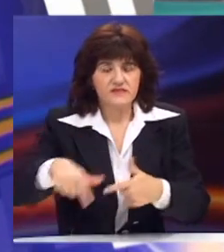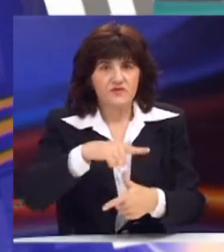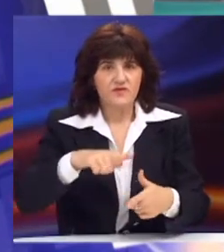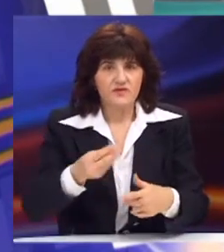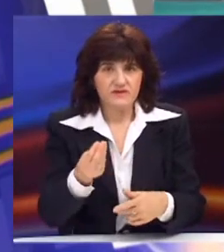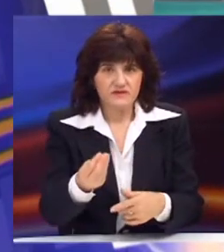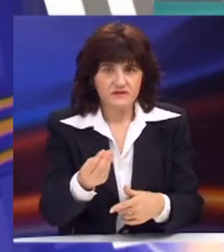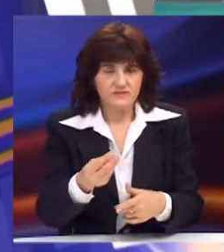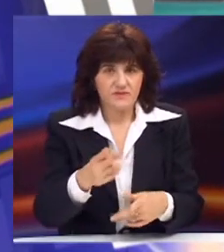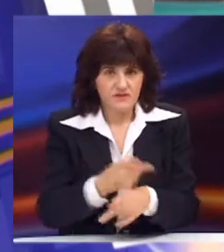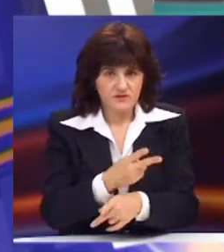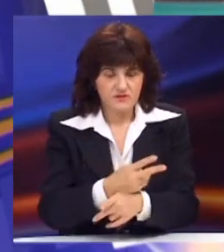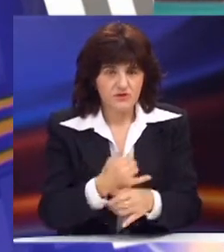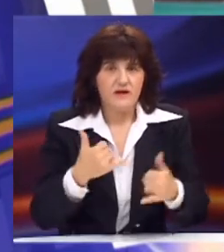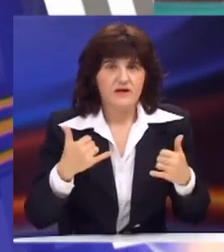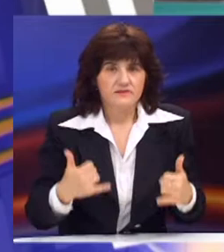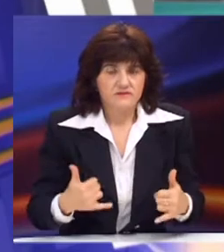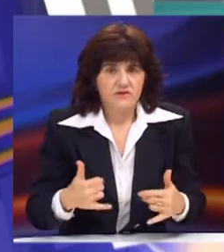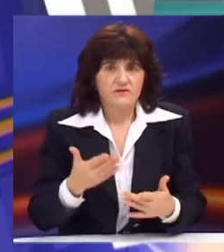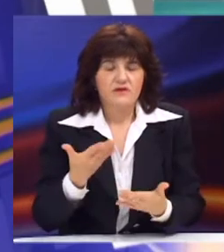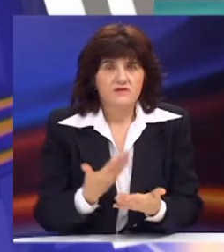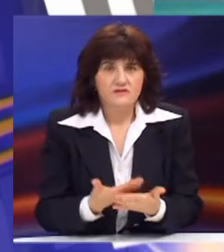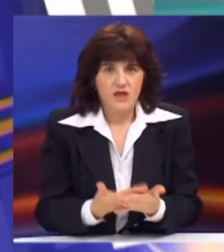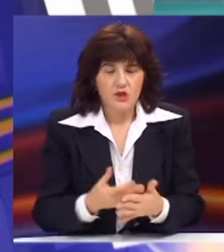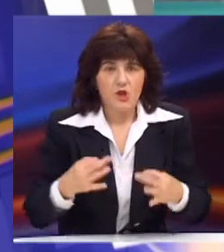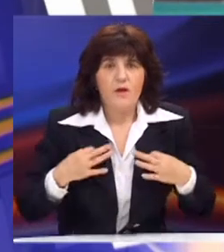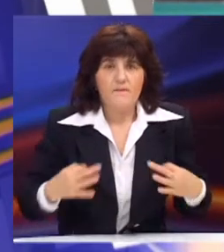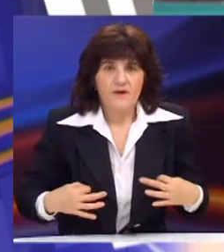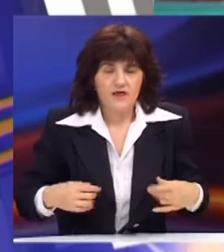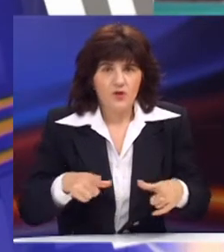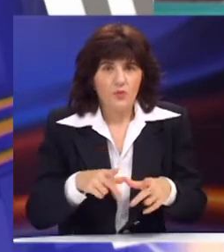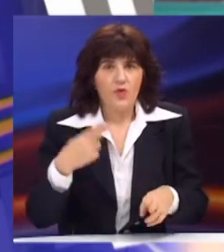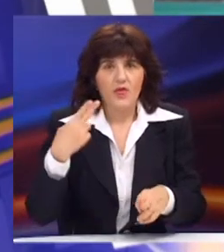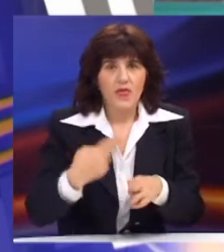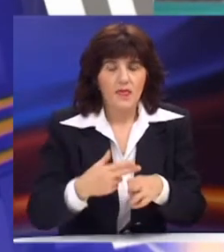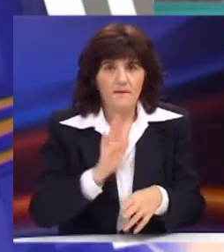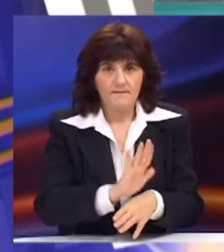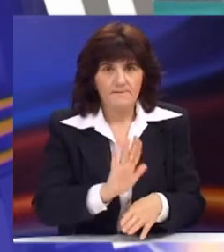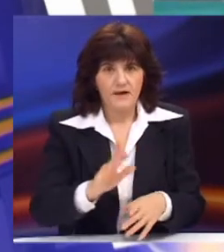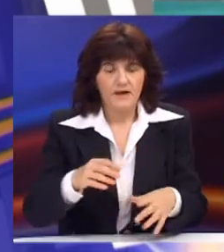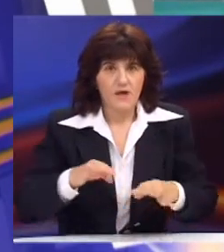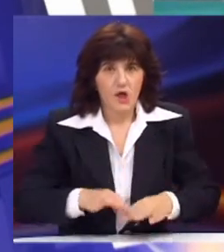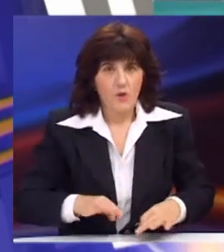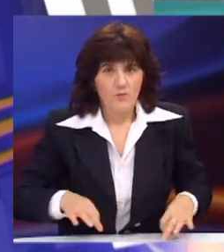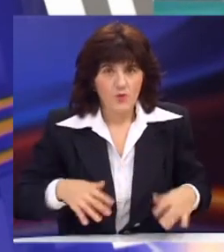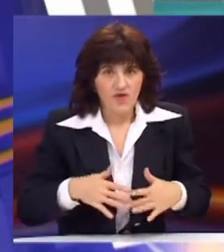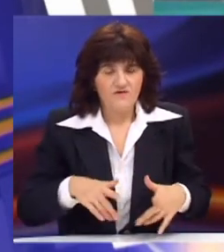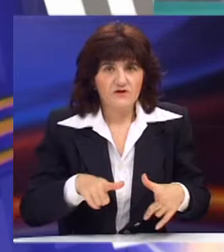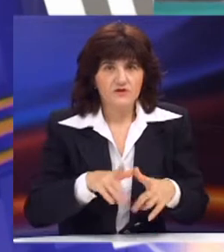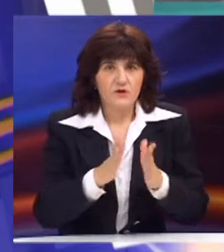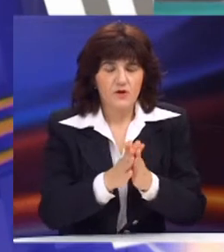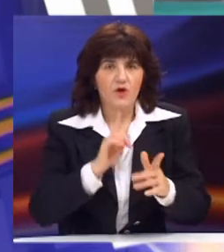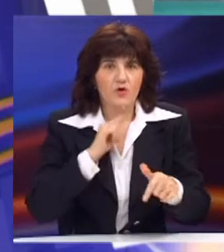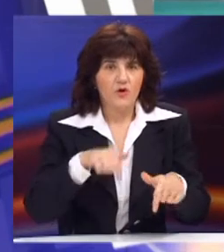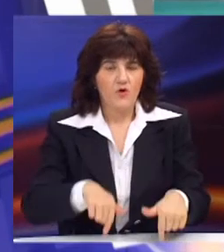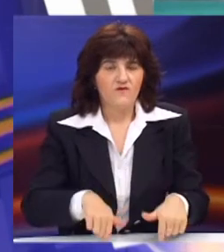matične države. Zato vas, predsjedniče, u ime Bunjevačke zajednice molim da Bunjevcima, koji na ovim